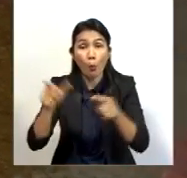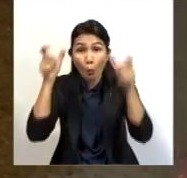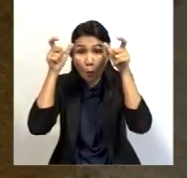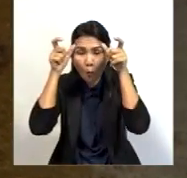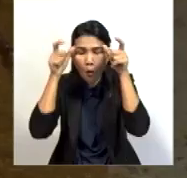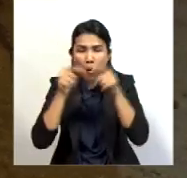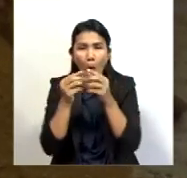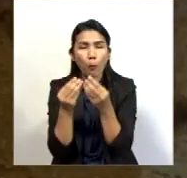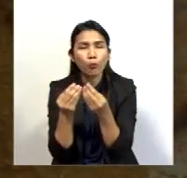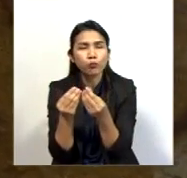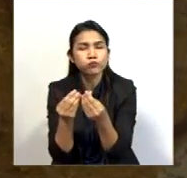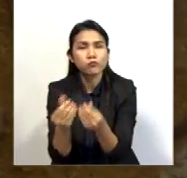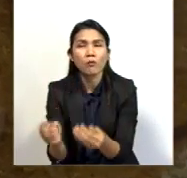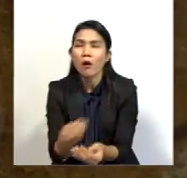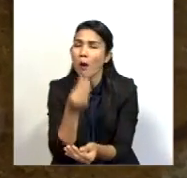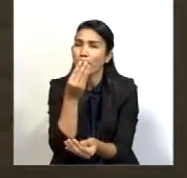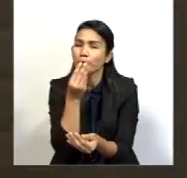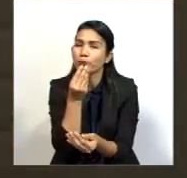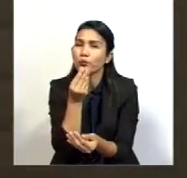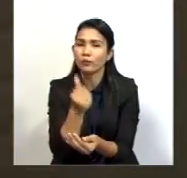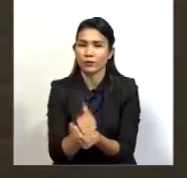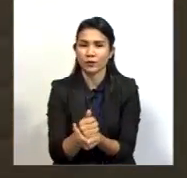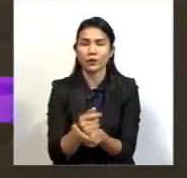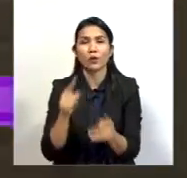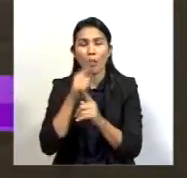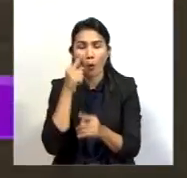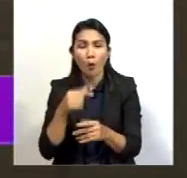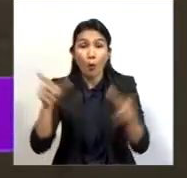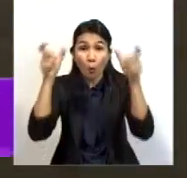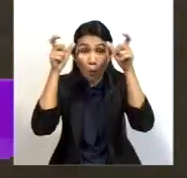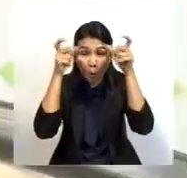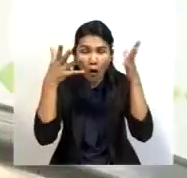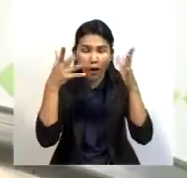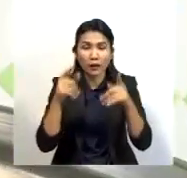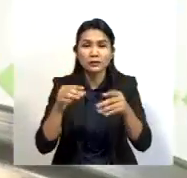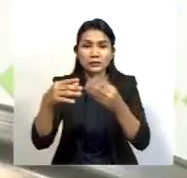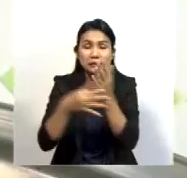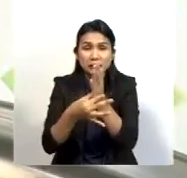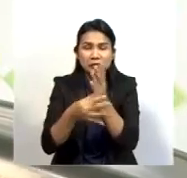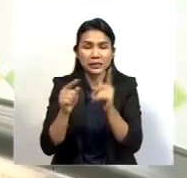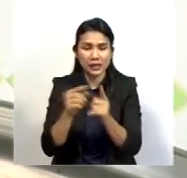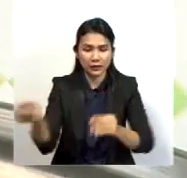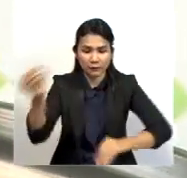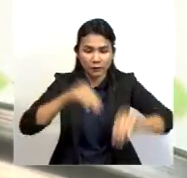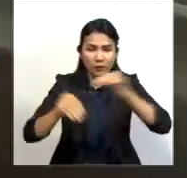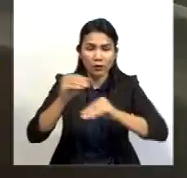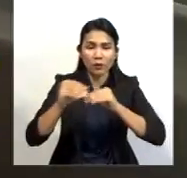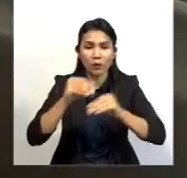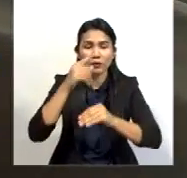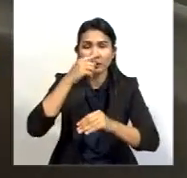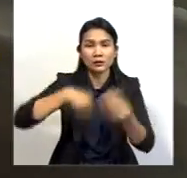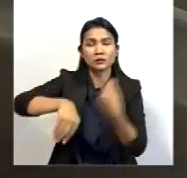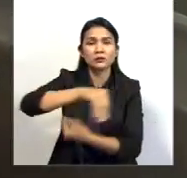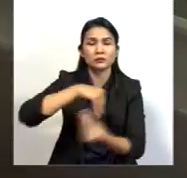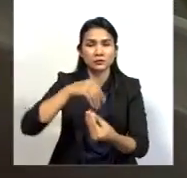ภายในเวลาไม่นานช่วยให้เนื้อวัวและเครื่องเทศคลุกเคล้าแทรกซึมชูรสชาติวัตถุดิบหลักที่